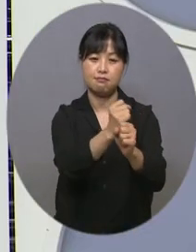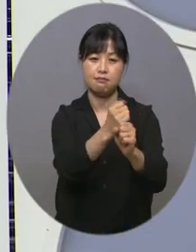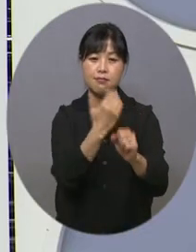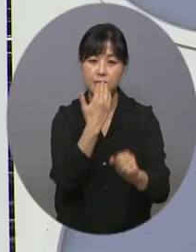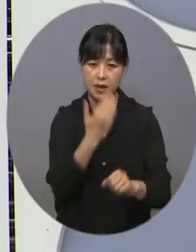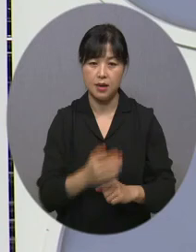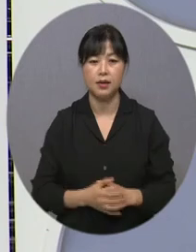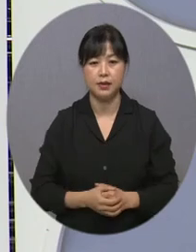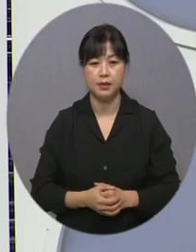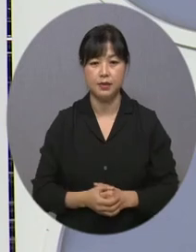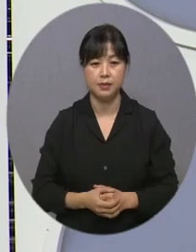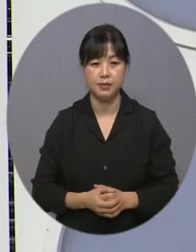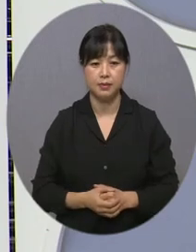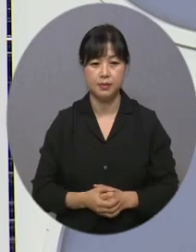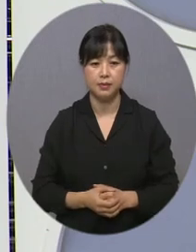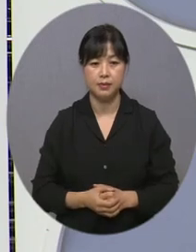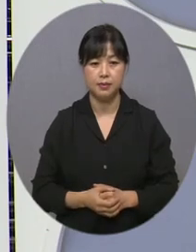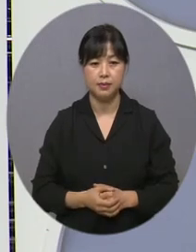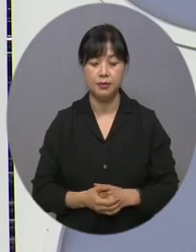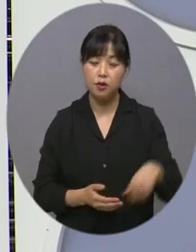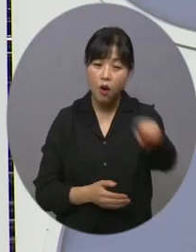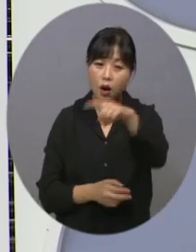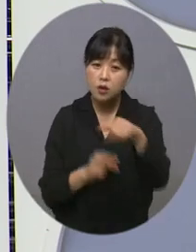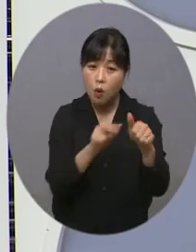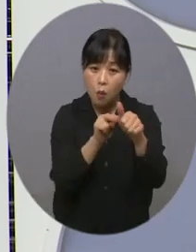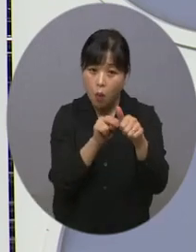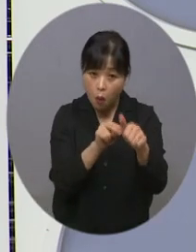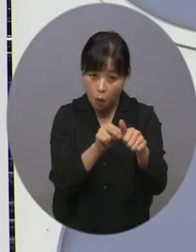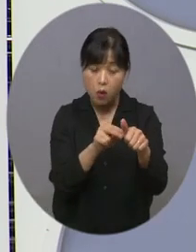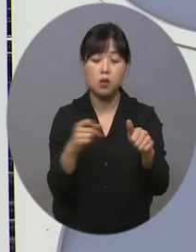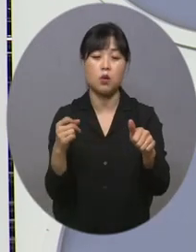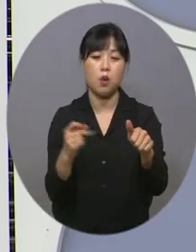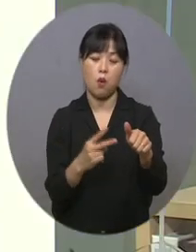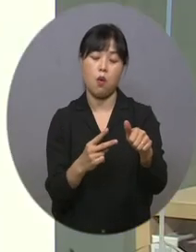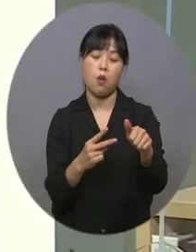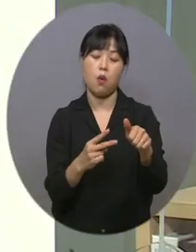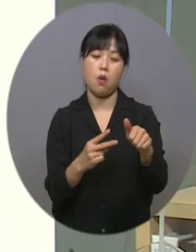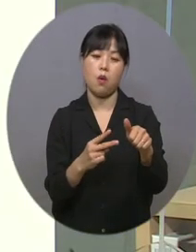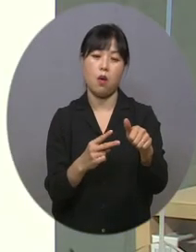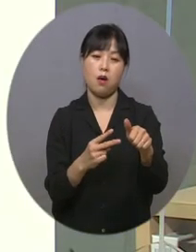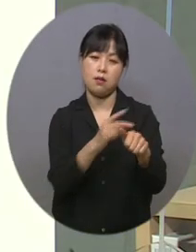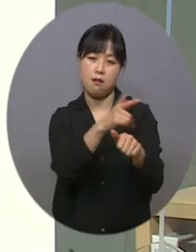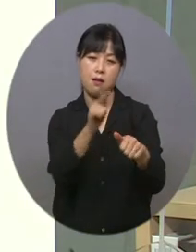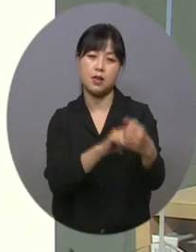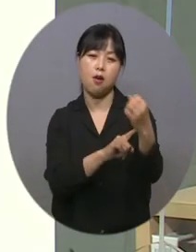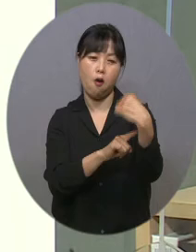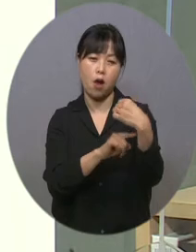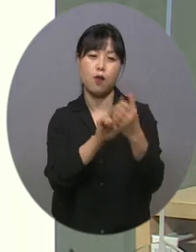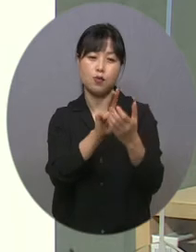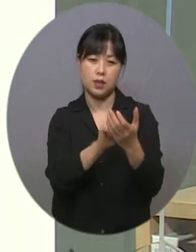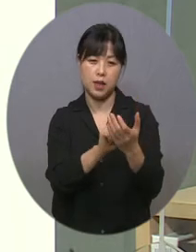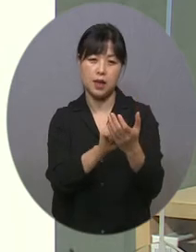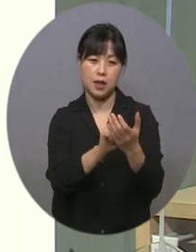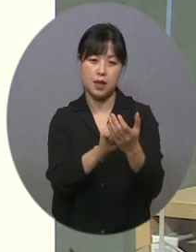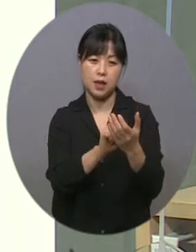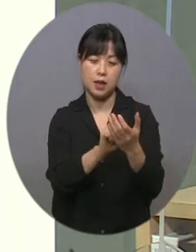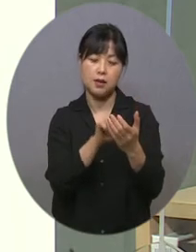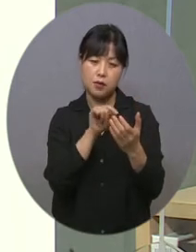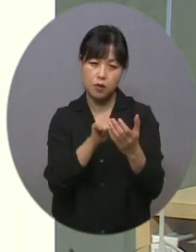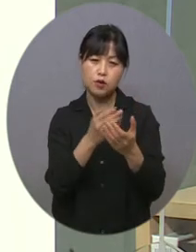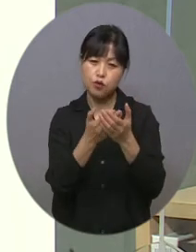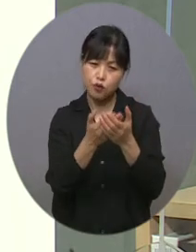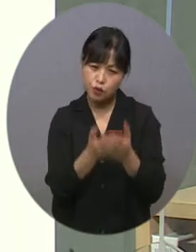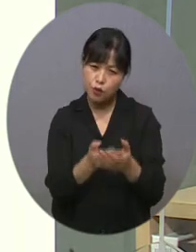생산도 할 수 있고 그렇죠. 막 그러한 예. 그 정보라든가 예, 예. 여러 가지 허가 문제라든가 예, 예. 이런 게